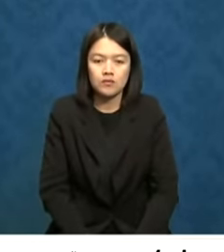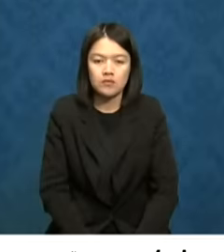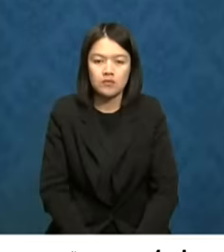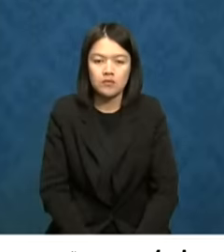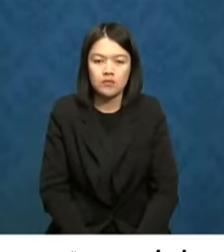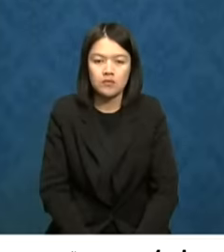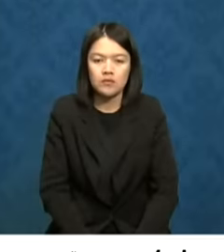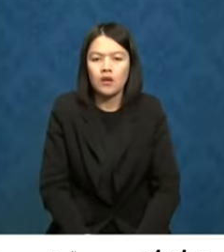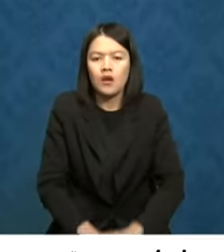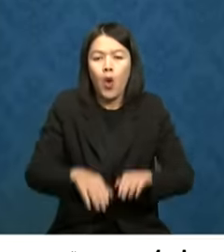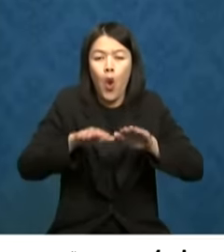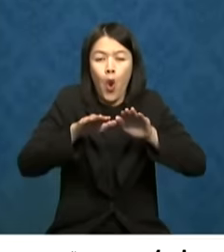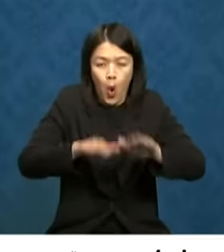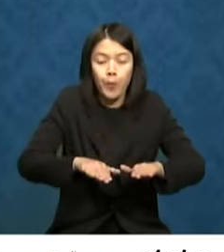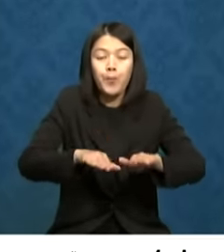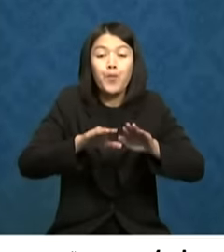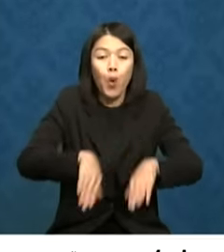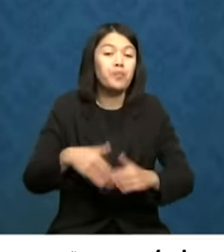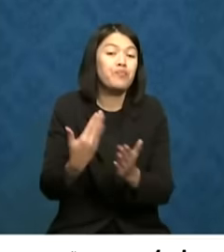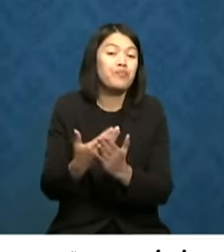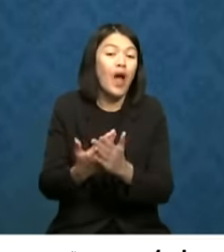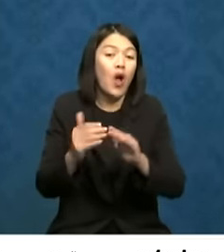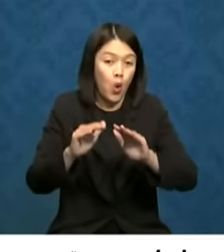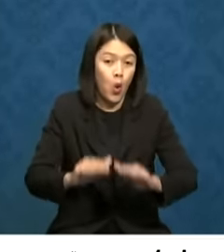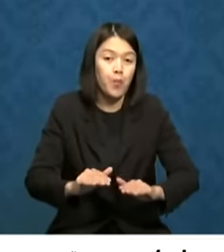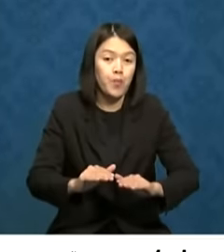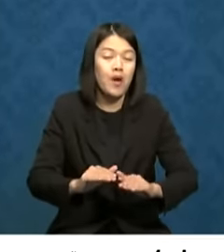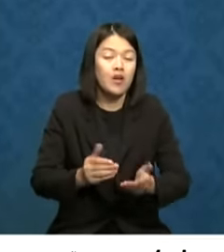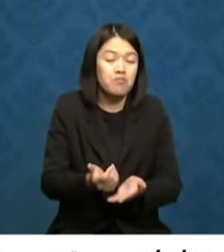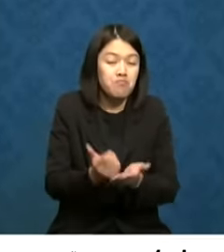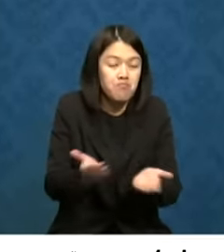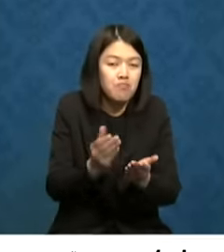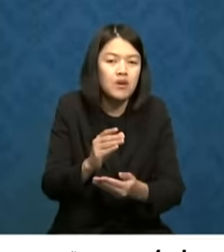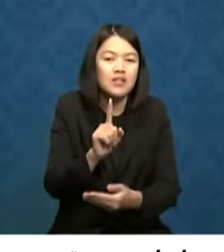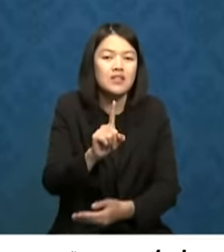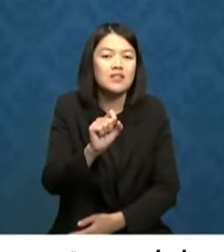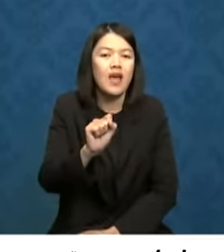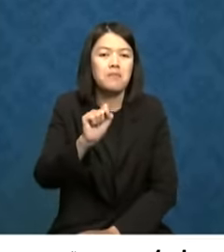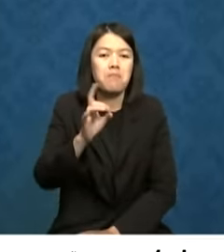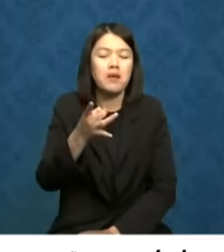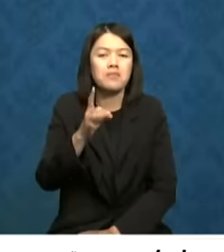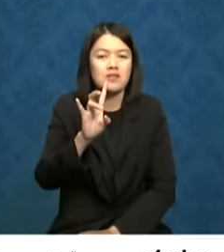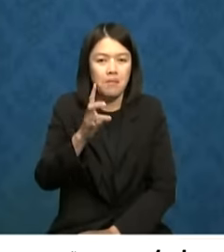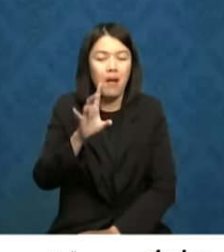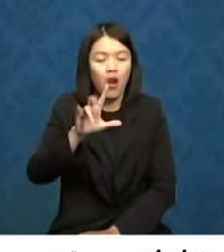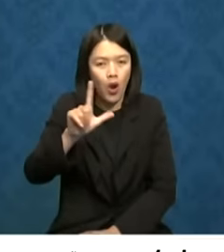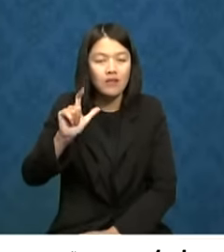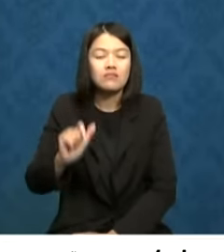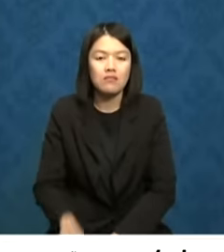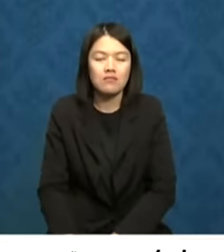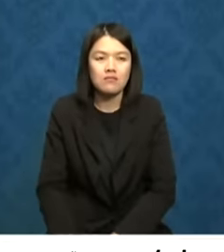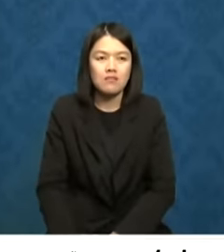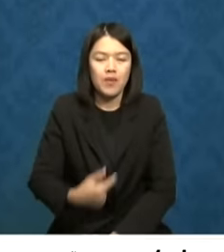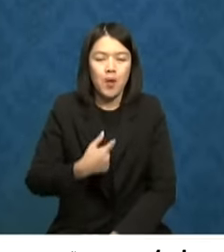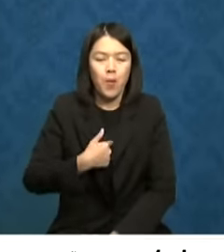ลดงบประมาณค่าใช้จ่ายกระตุ้นเอ่อเพื่อการกระตุ้นเศรษฐกิจวงเงิน 17700ล้าน